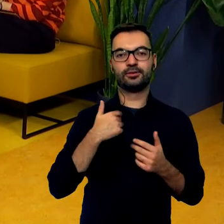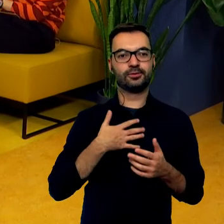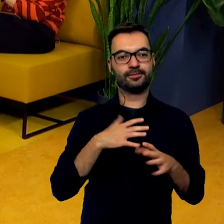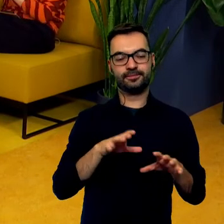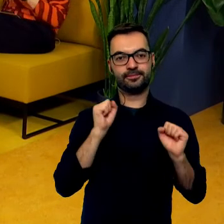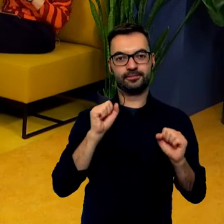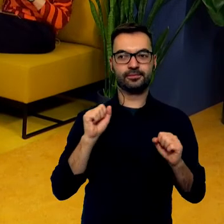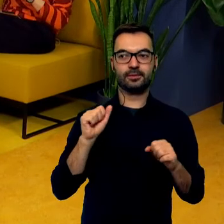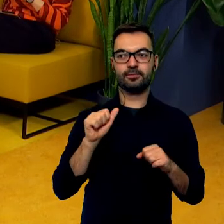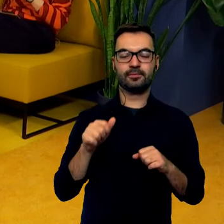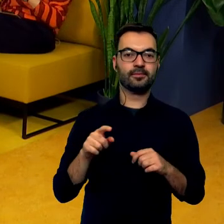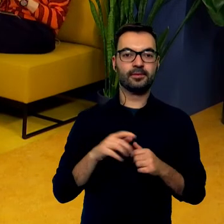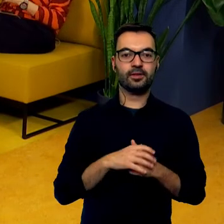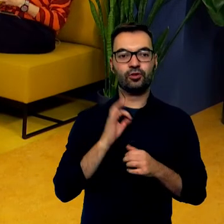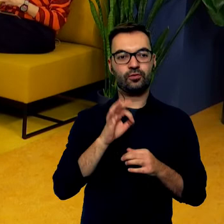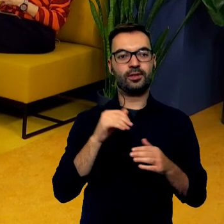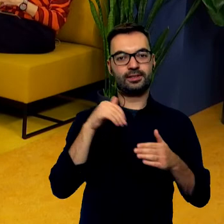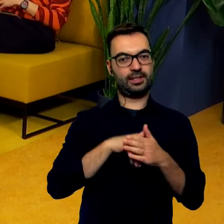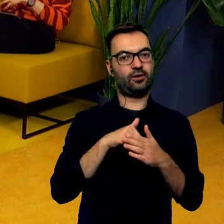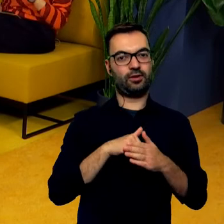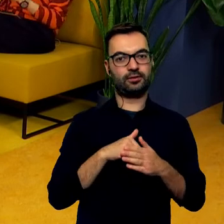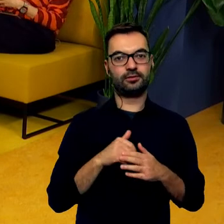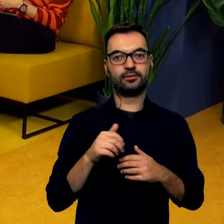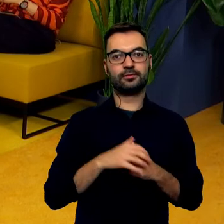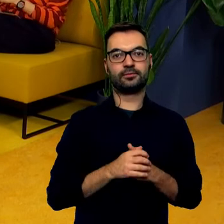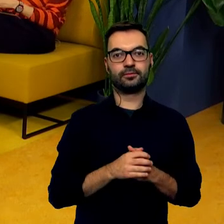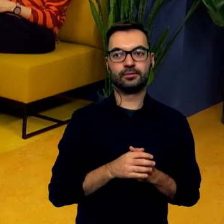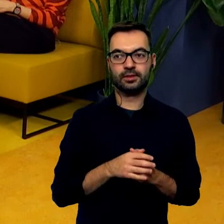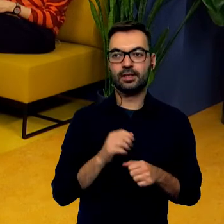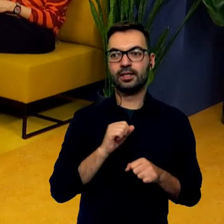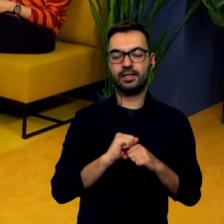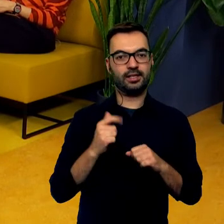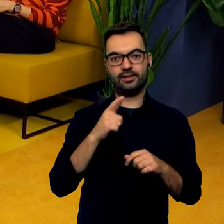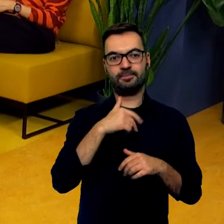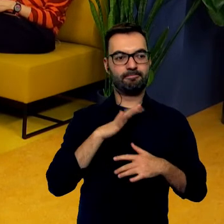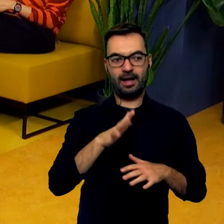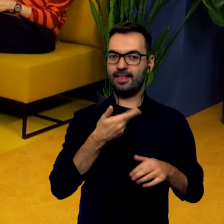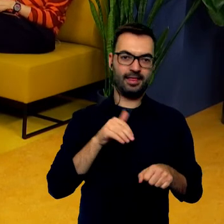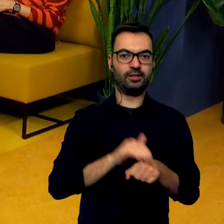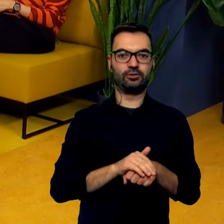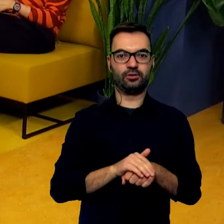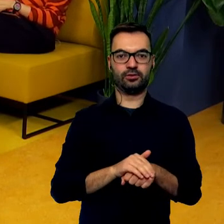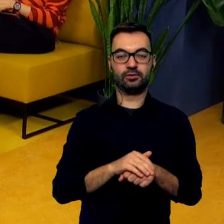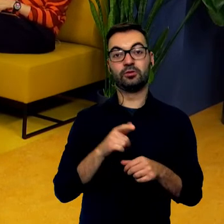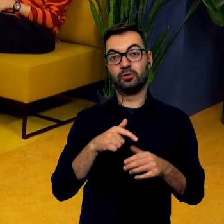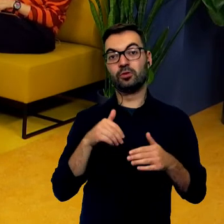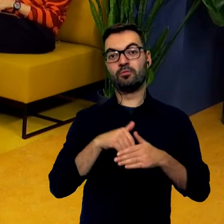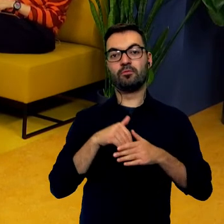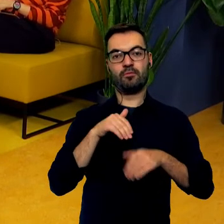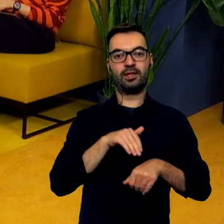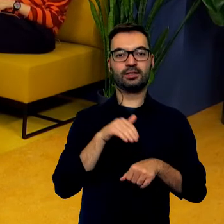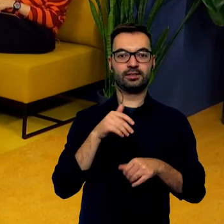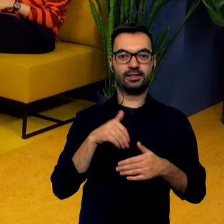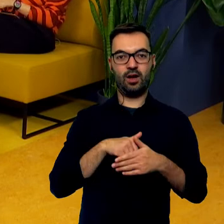wychodzi ta twoja postawa właśnie, tego, że jest jakaś niezgoda w tobie i to jest, myślę, postawa